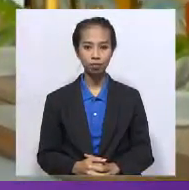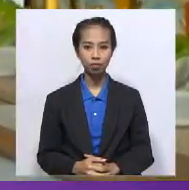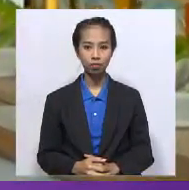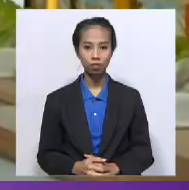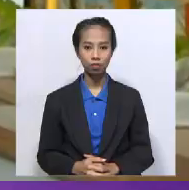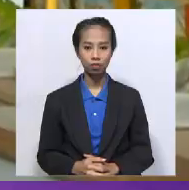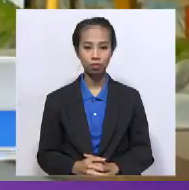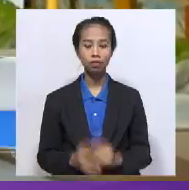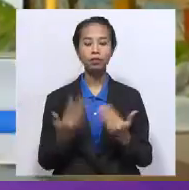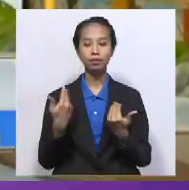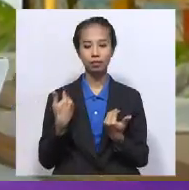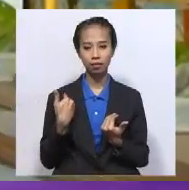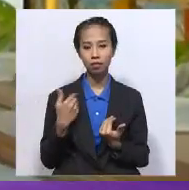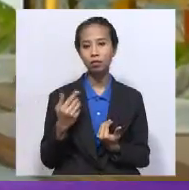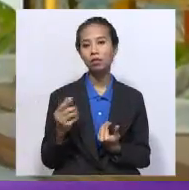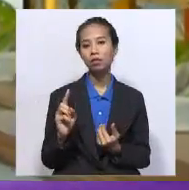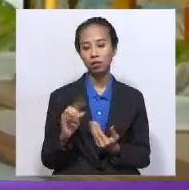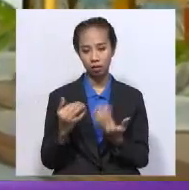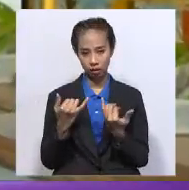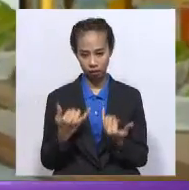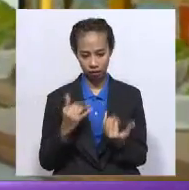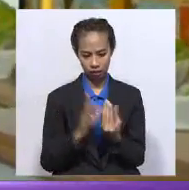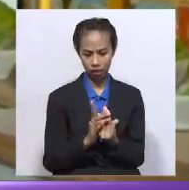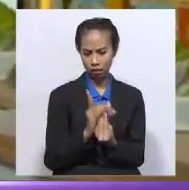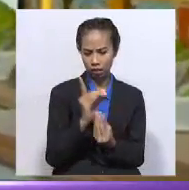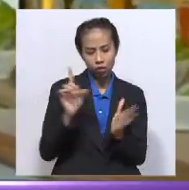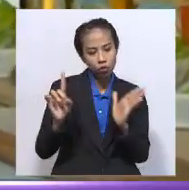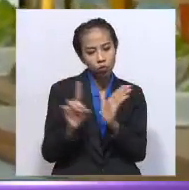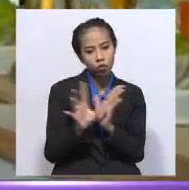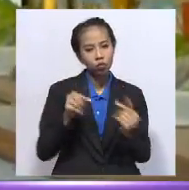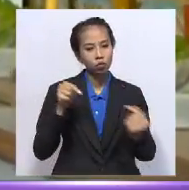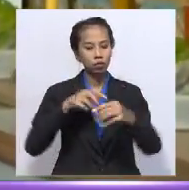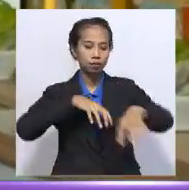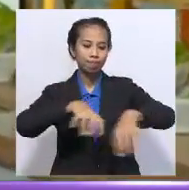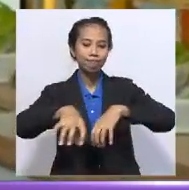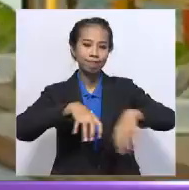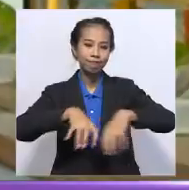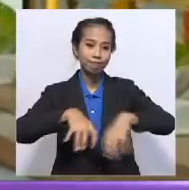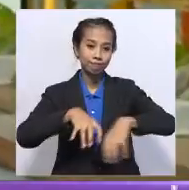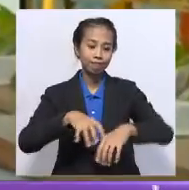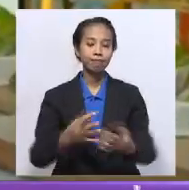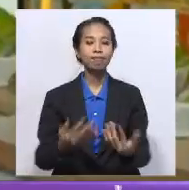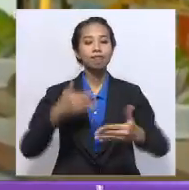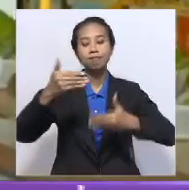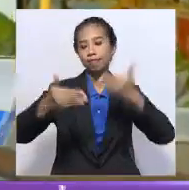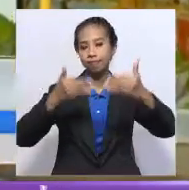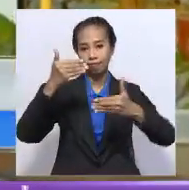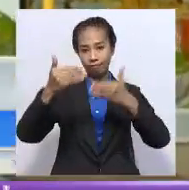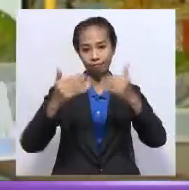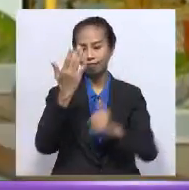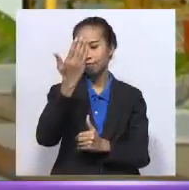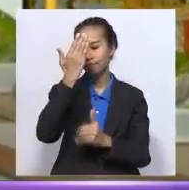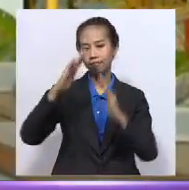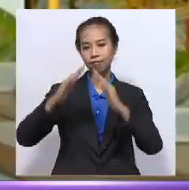ครับคุณศิริลักษณ์คุณสถานุครับเข้าสู่สัปดาห์สุดท้ายแล้วนะครับของการจัดงานอุ่นไอรักคลายความหนาวณพระลานพระราช